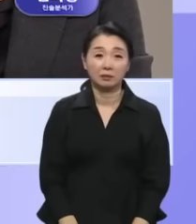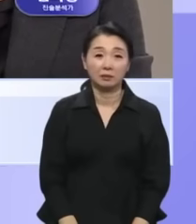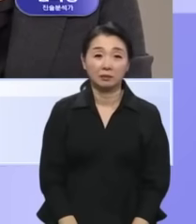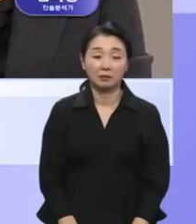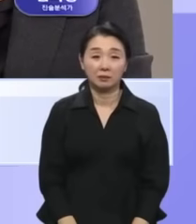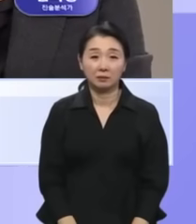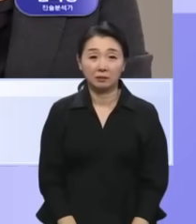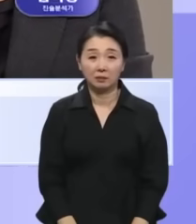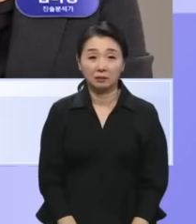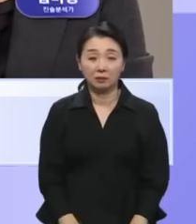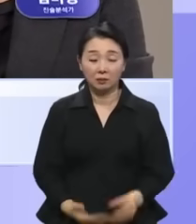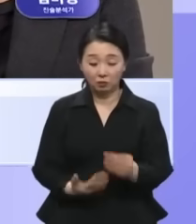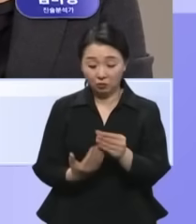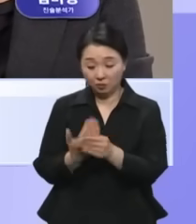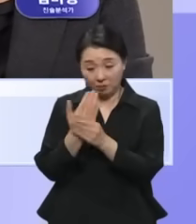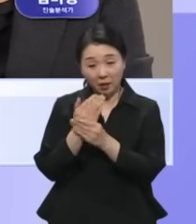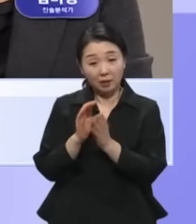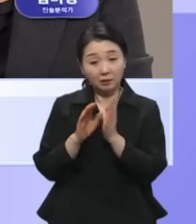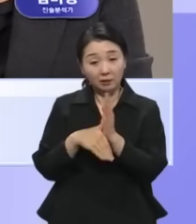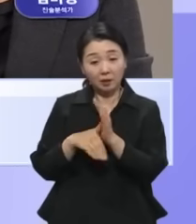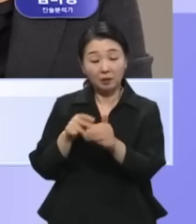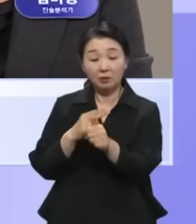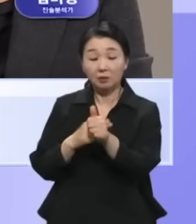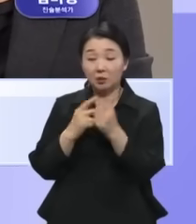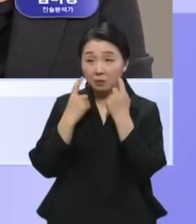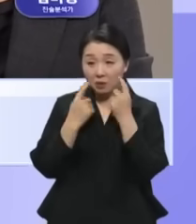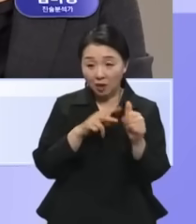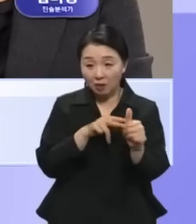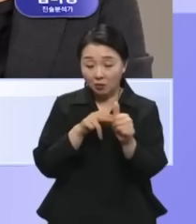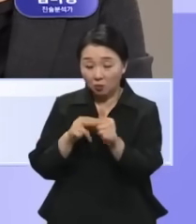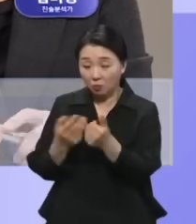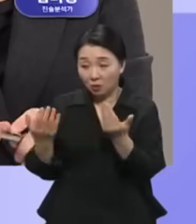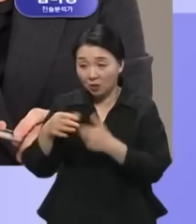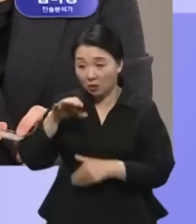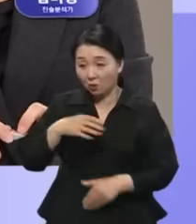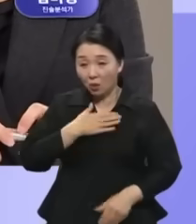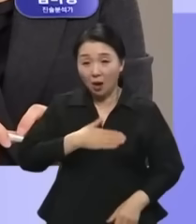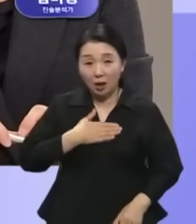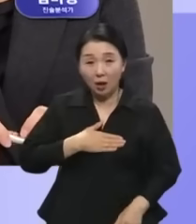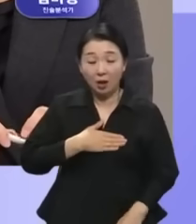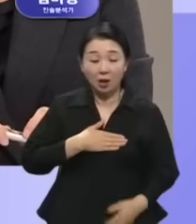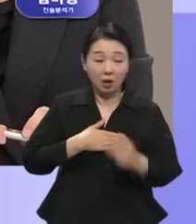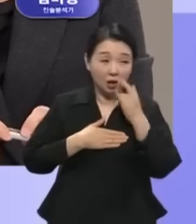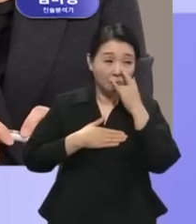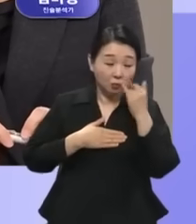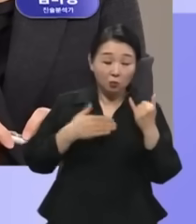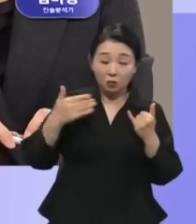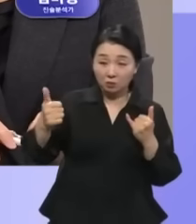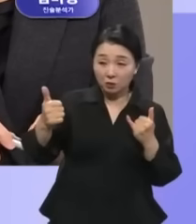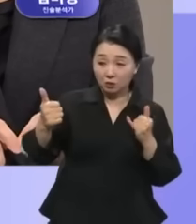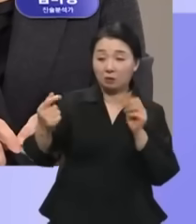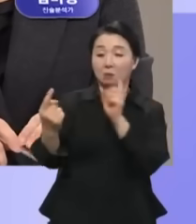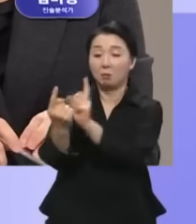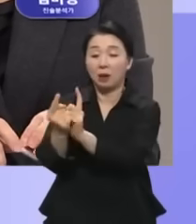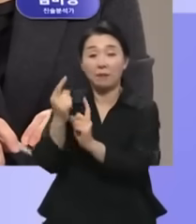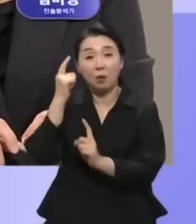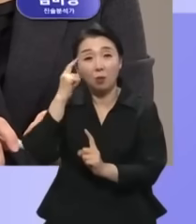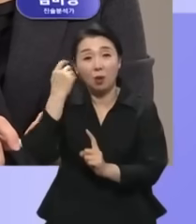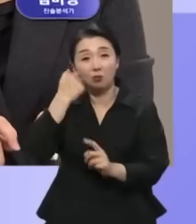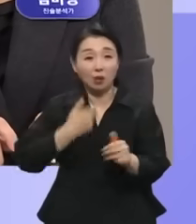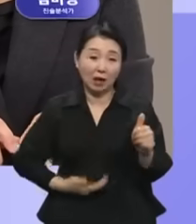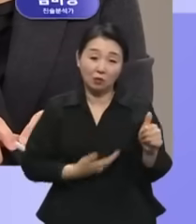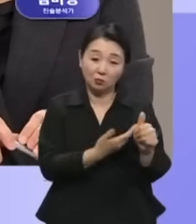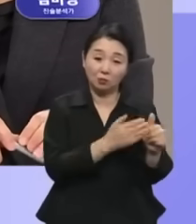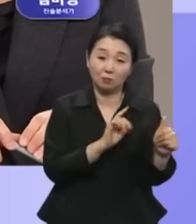때 어떻게이 선생님의 신상과 근무지를 알고 이렇게 학부모가 찾아간 것이냐 뭐 누가 알려 준 거 아니냐 이런